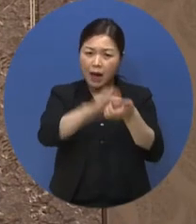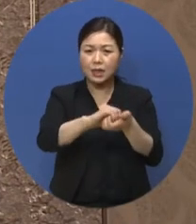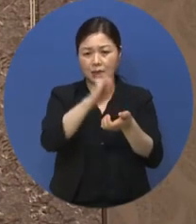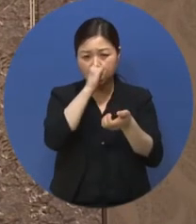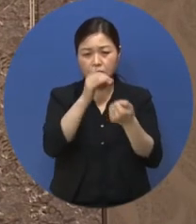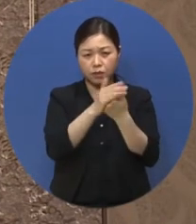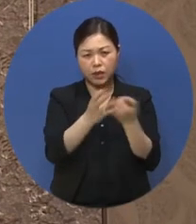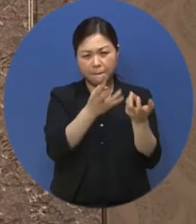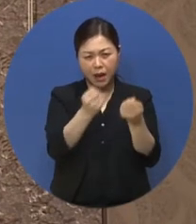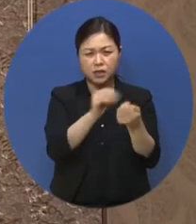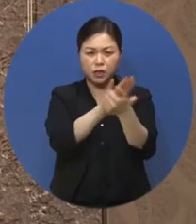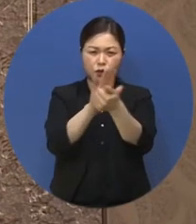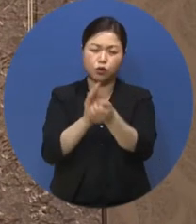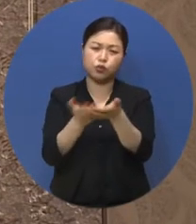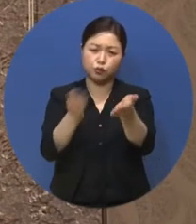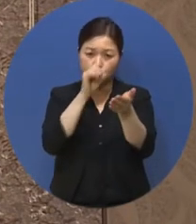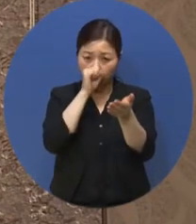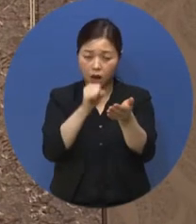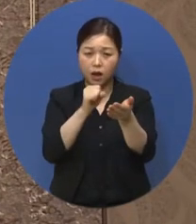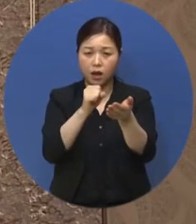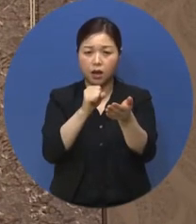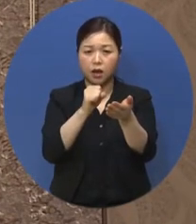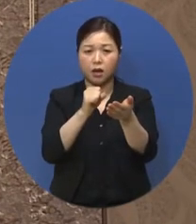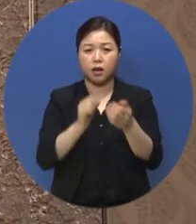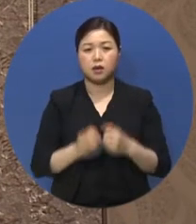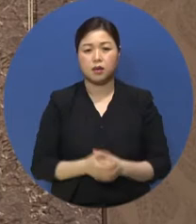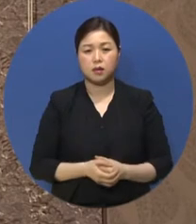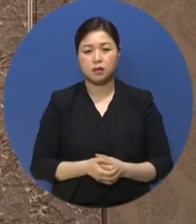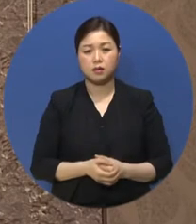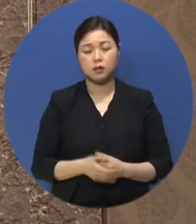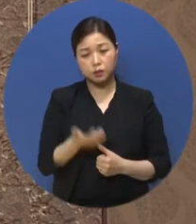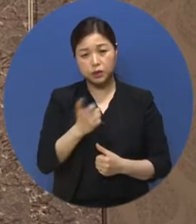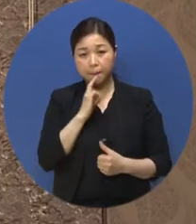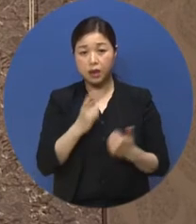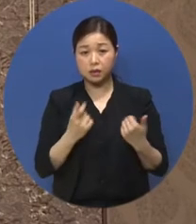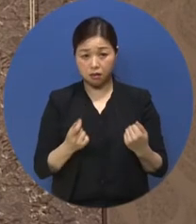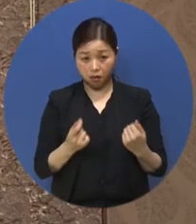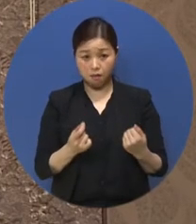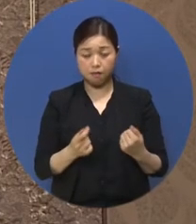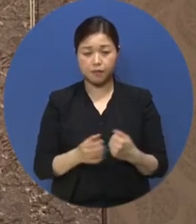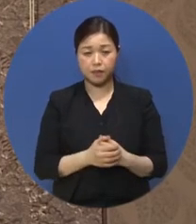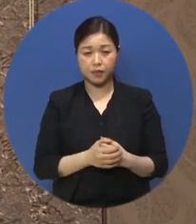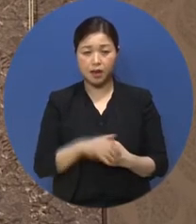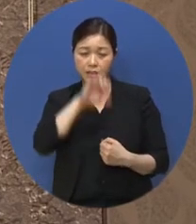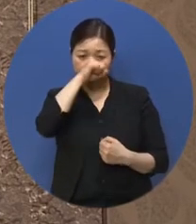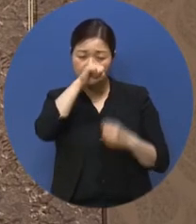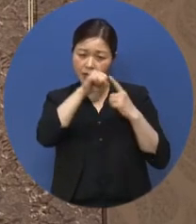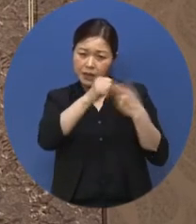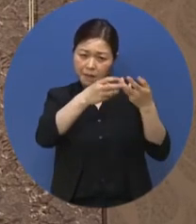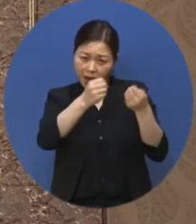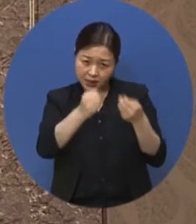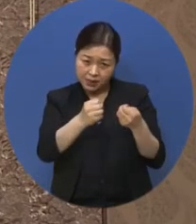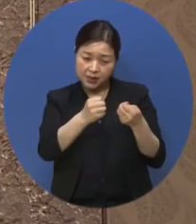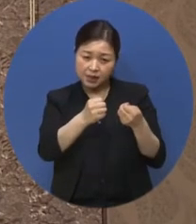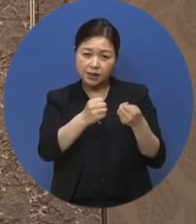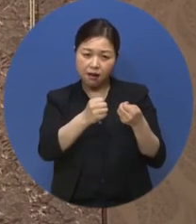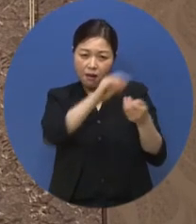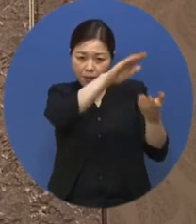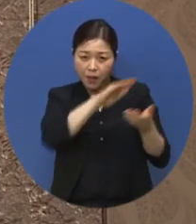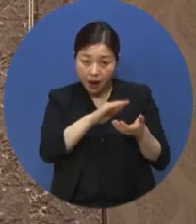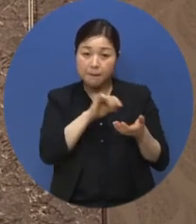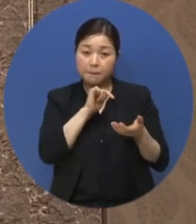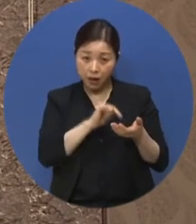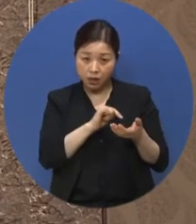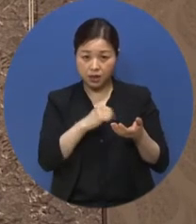많이 지원해 줬으면 좋은데. 근데 이제 그 아까도 좀 전에 말씀드렸듯이 예산이 많이 편성이 되면 네.